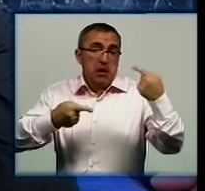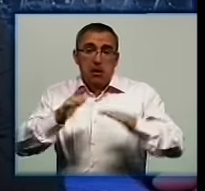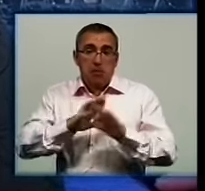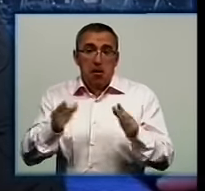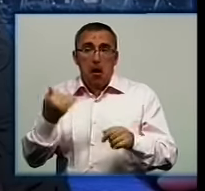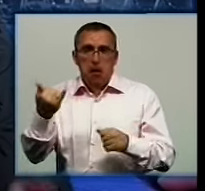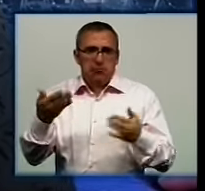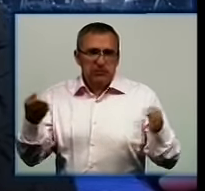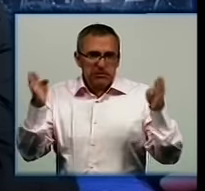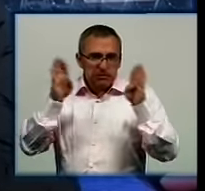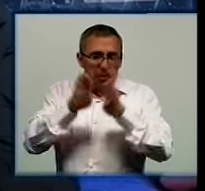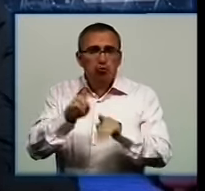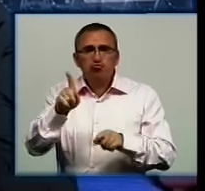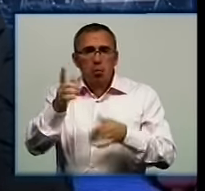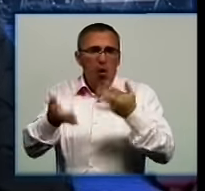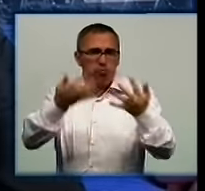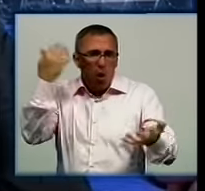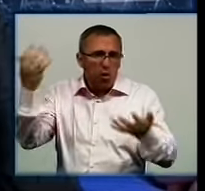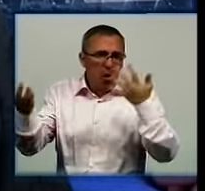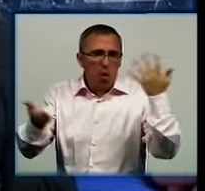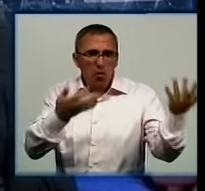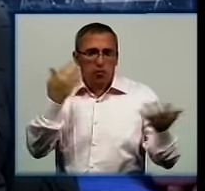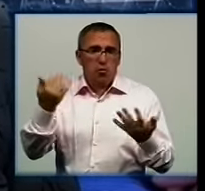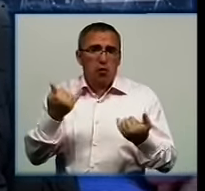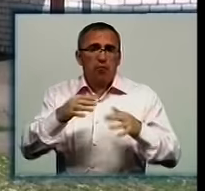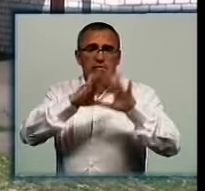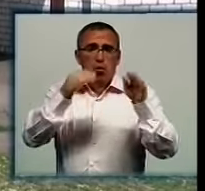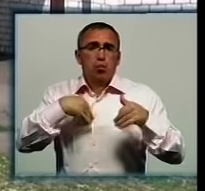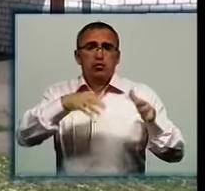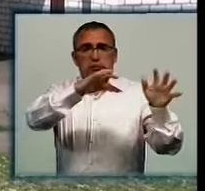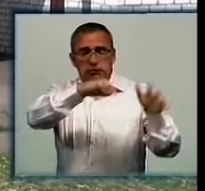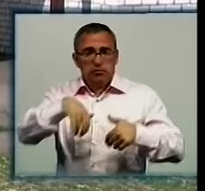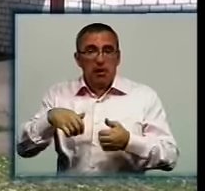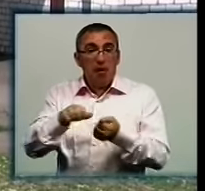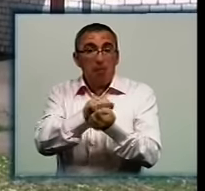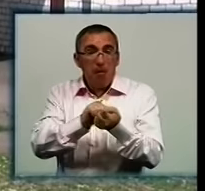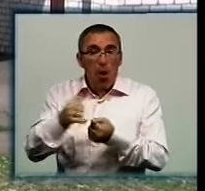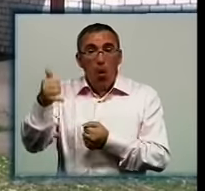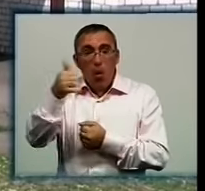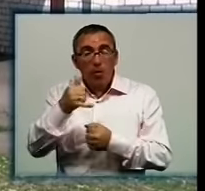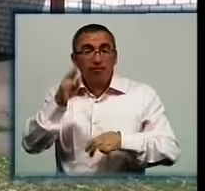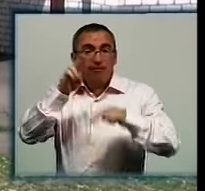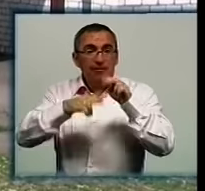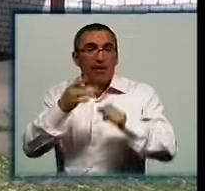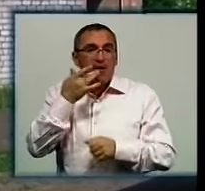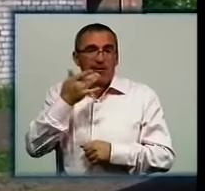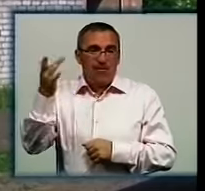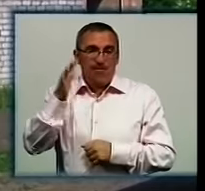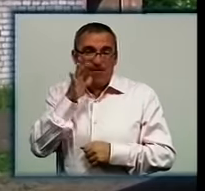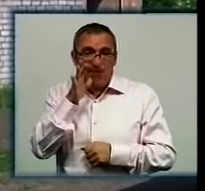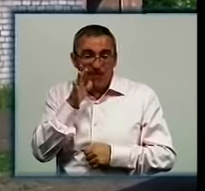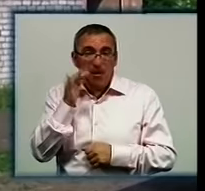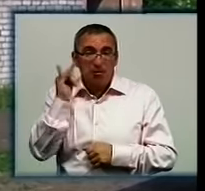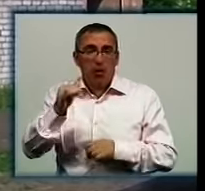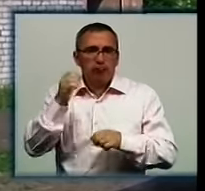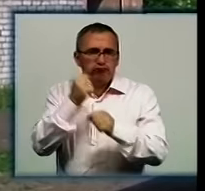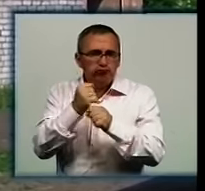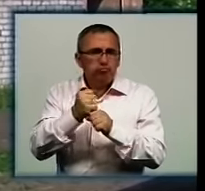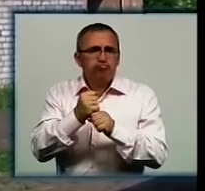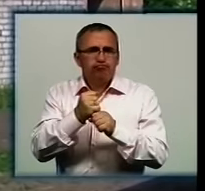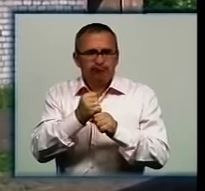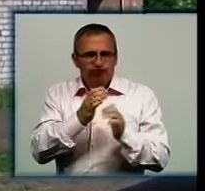а це закрили, тепер щось там порозбирали, а тепер взагалі хочуть забрати. Цей млин з олійнею збудували за радянських часів. Колись він працював без упину.